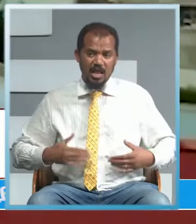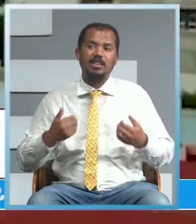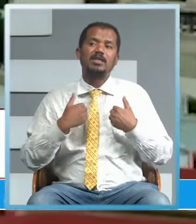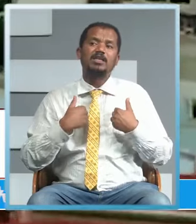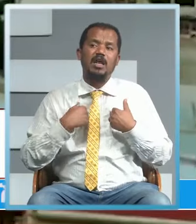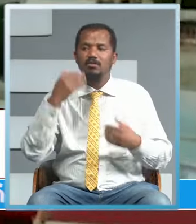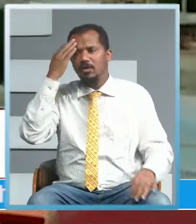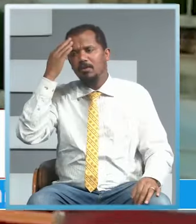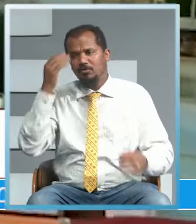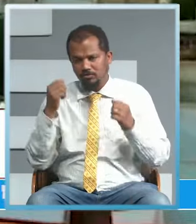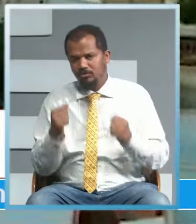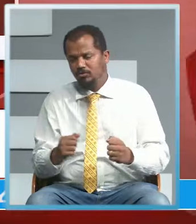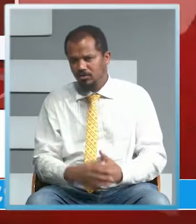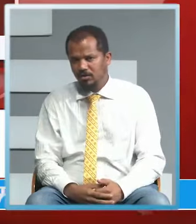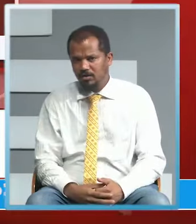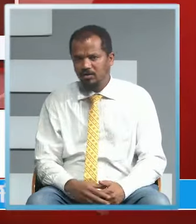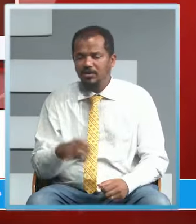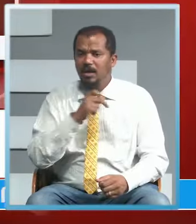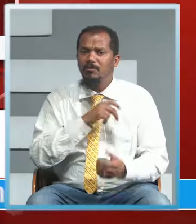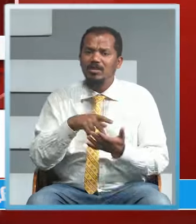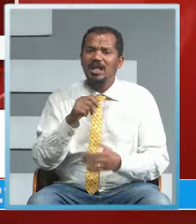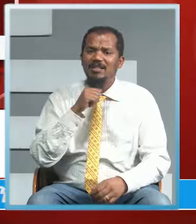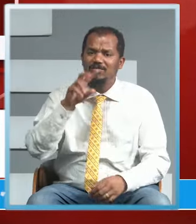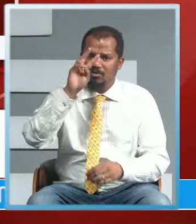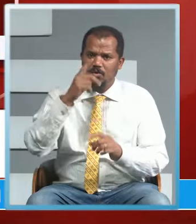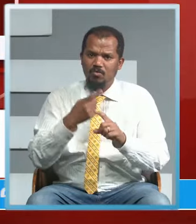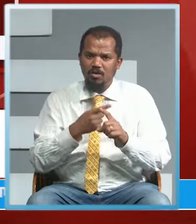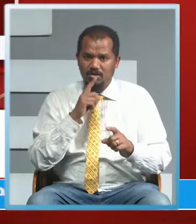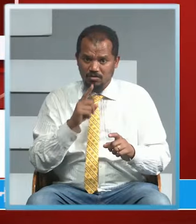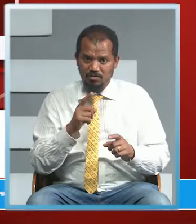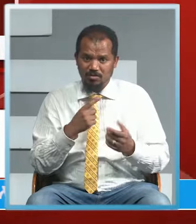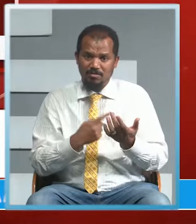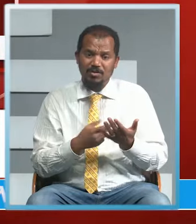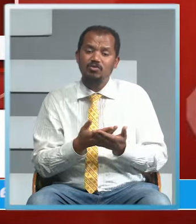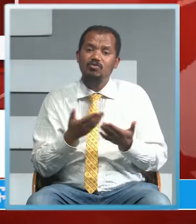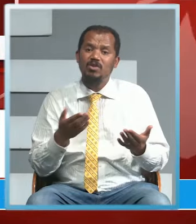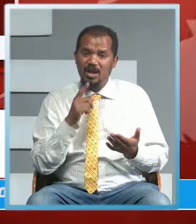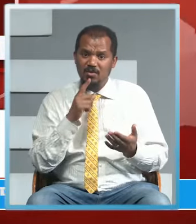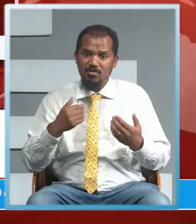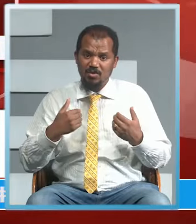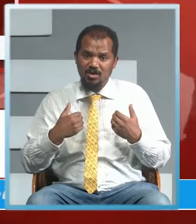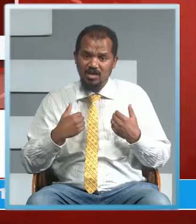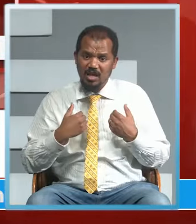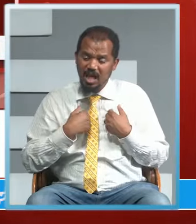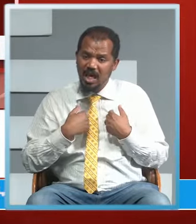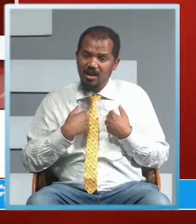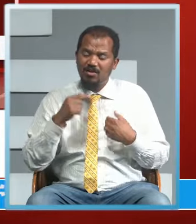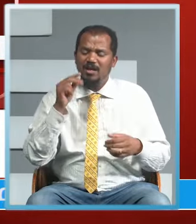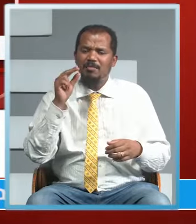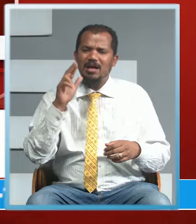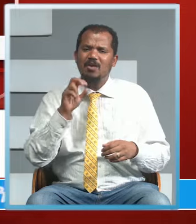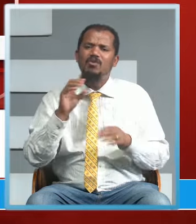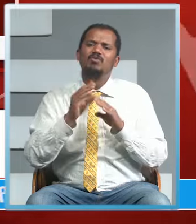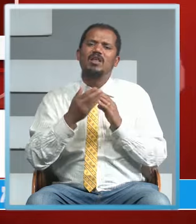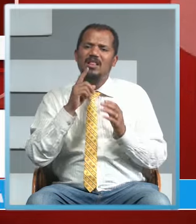አካላት እንዳሉ ለማወቅ ተችሏል። ደሞዝ ያልተከፈላቸው የሁለት ወር ነው። ምክንያቱ የገቢ ጉዳይ ነው እና ያለው ሀገሪቱ ወደ ያለው ነባራዊ ሁኔታ